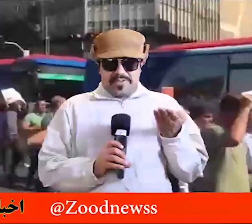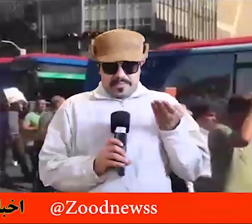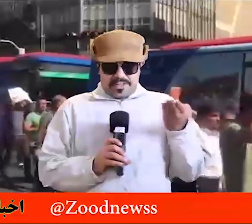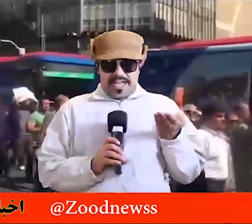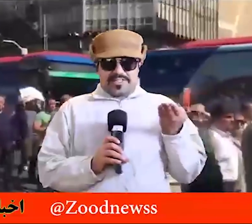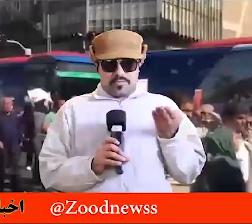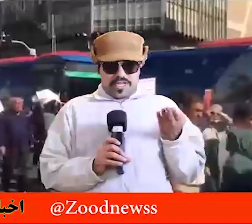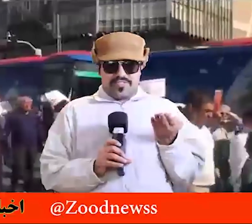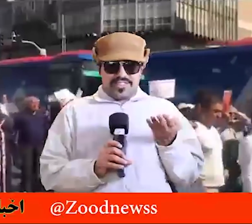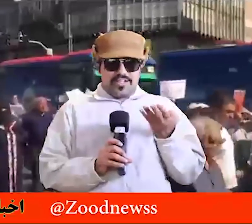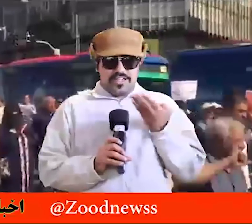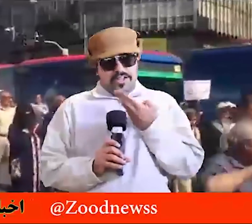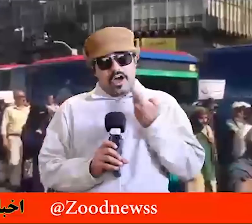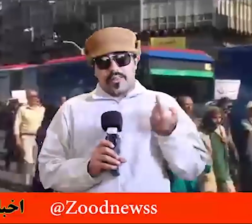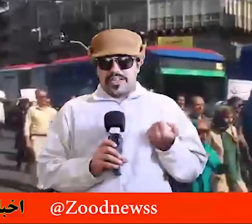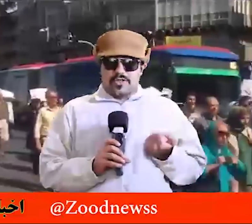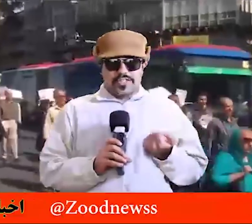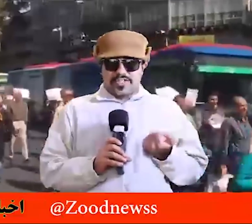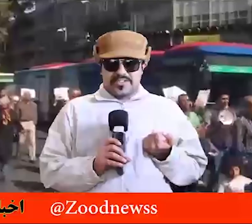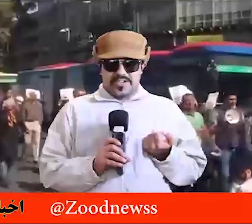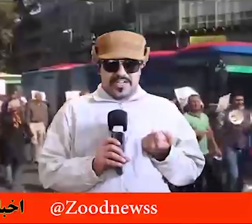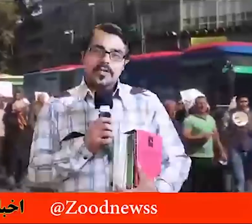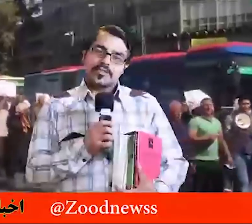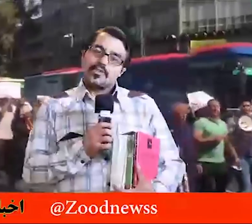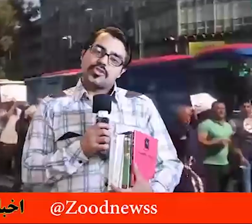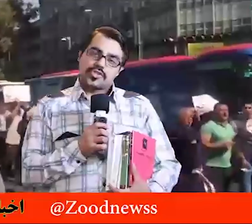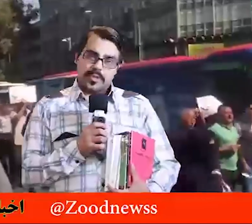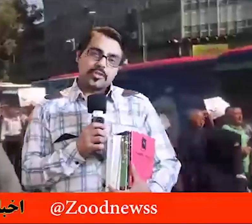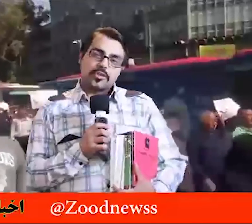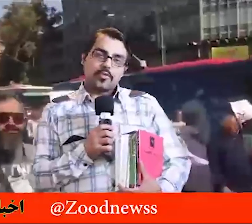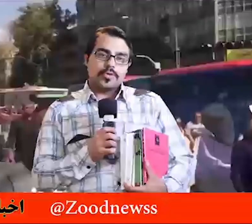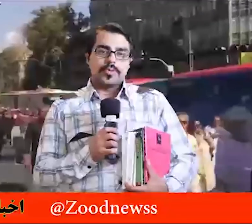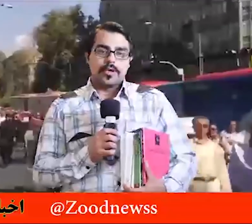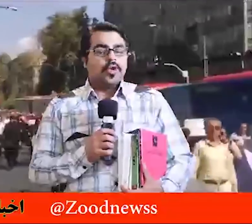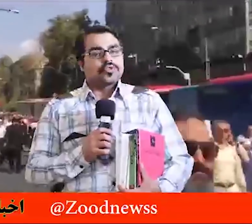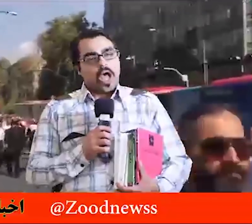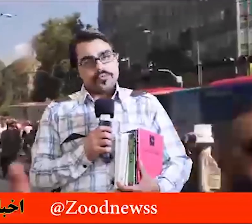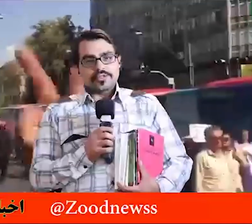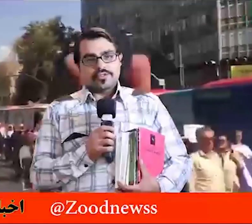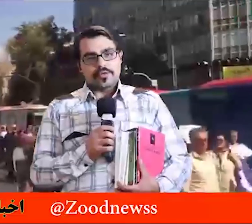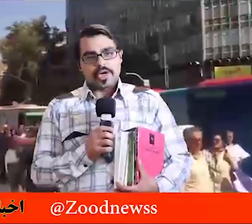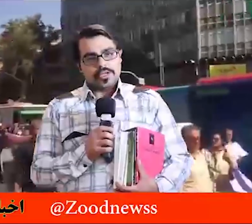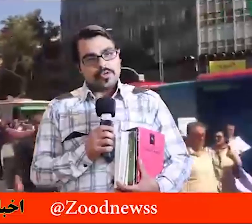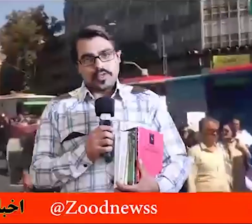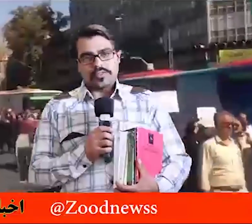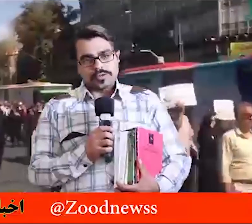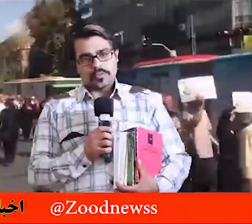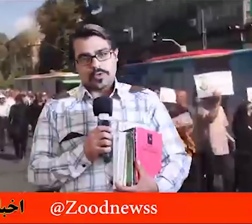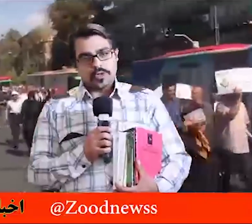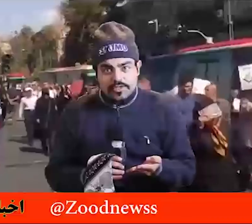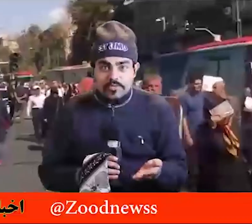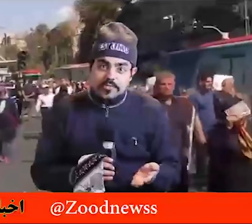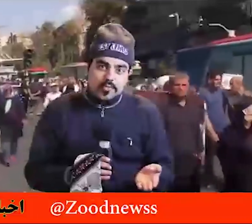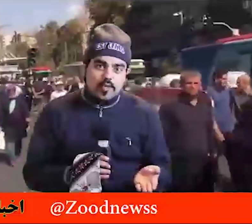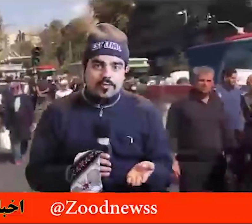کم بود که پایتخت که مجوز دادن اینه که آمدن خود تا سانسور کردن. این نظر شما چرا جمعیت اینا داره رو به پیری میره؟ چون همین بازی های جام جهانی رو میان سانسور